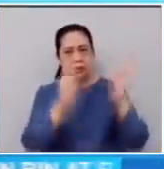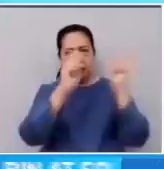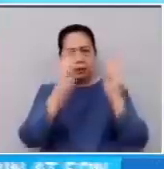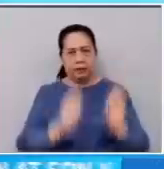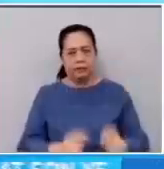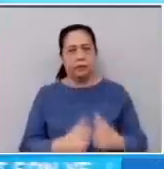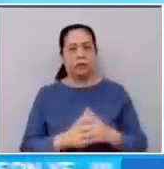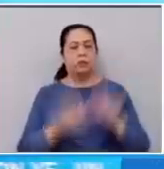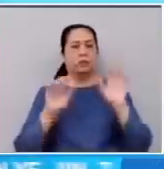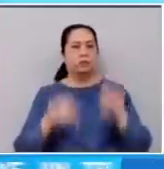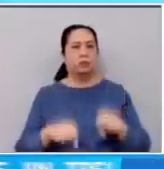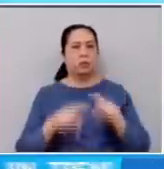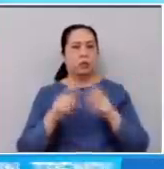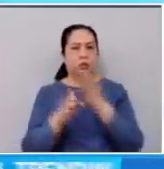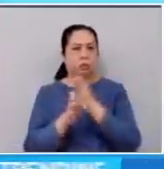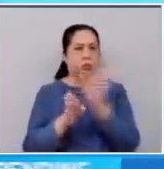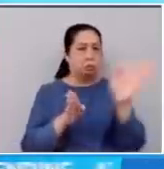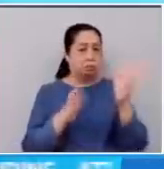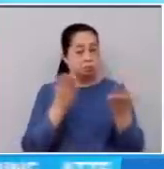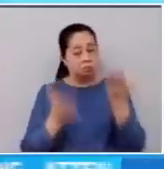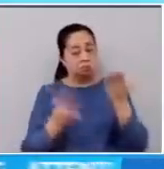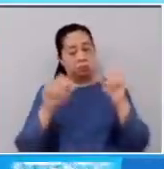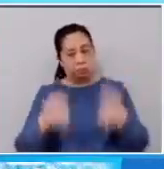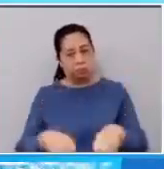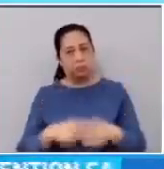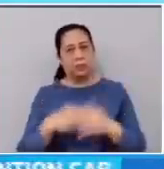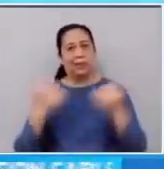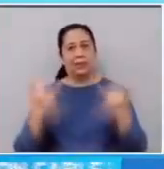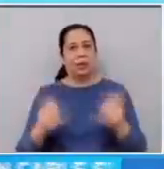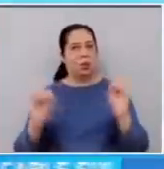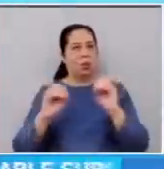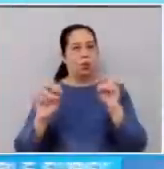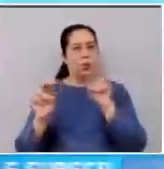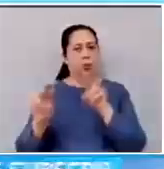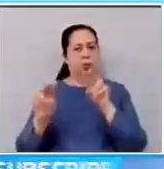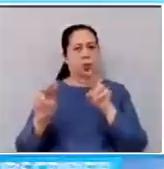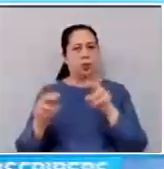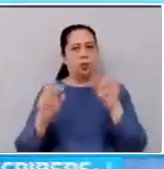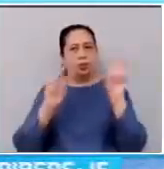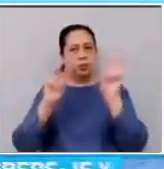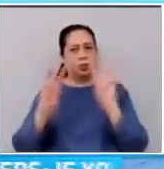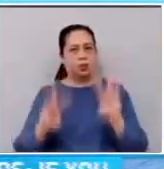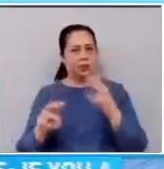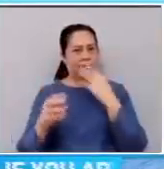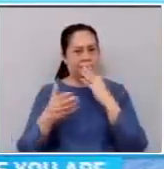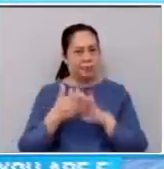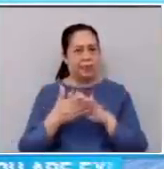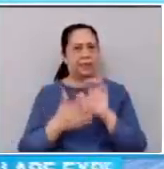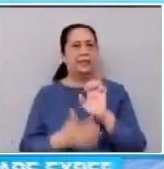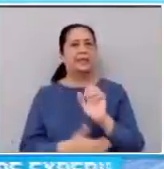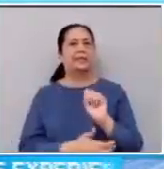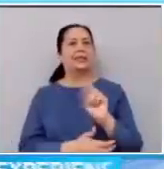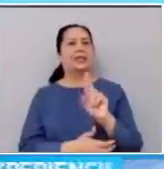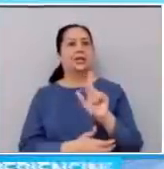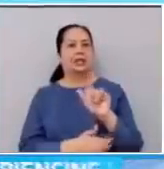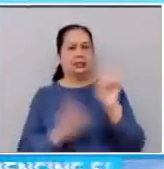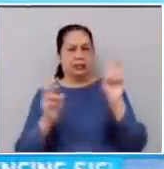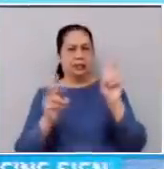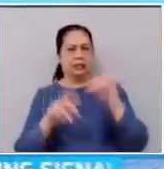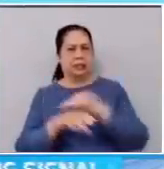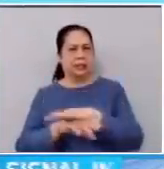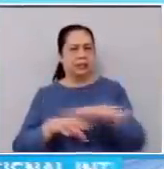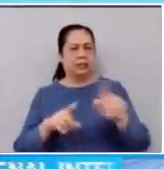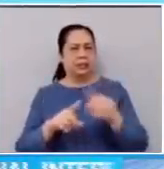naman itong lumihis sa bansa. Sa ngayon, walang namamataang sama ng panahon. Easterlies ang patuloy na nakaapekto sa eastern section ng